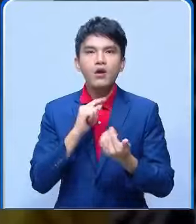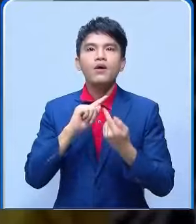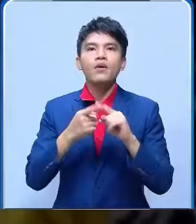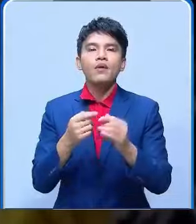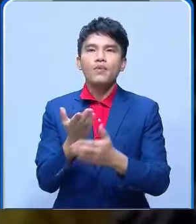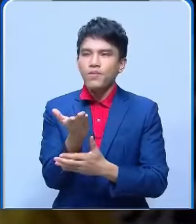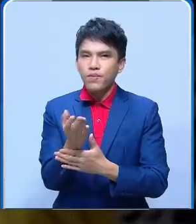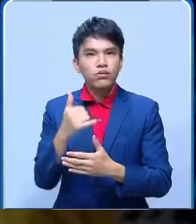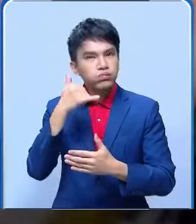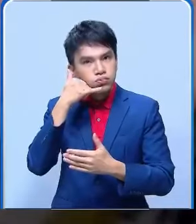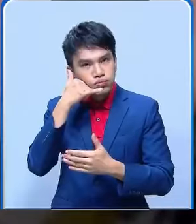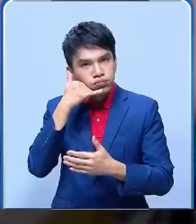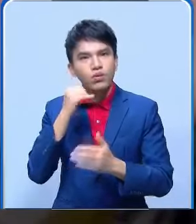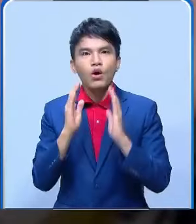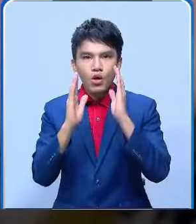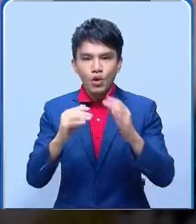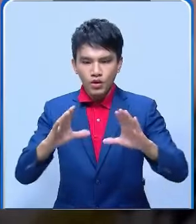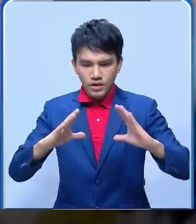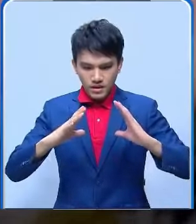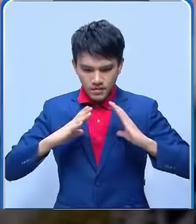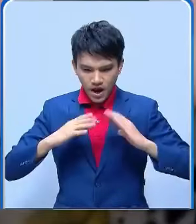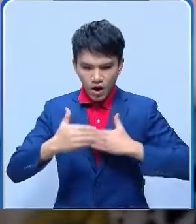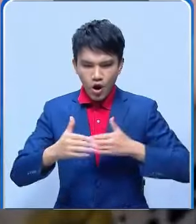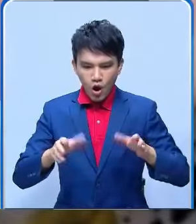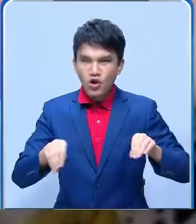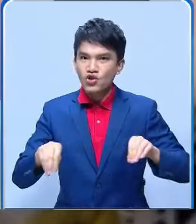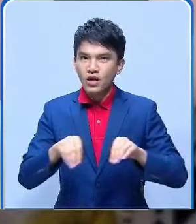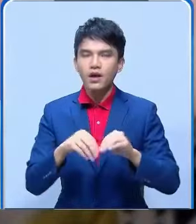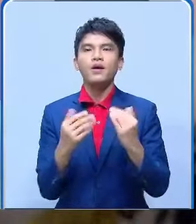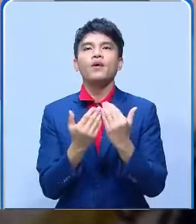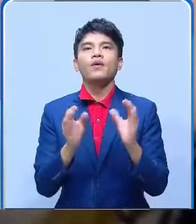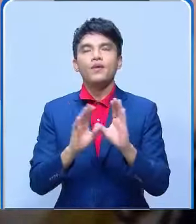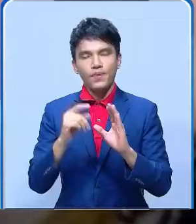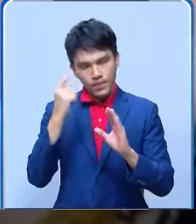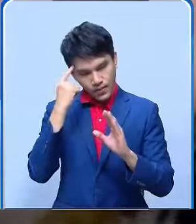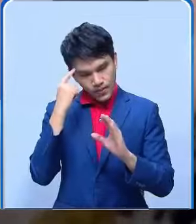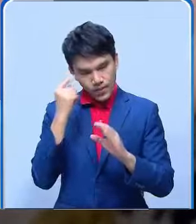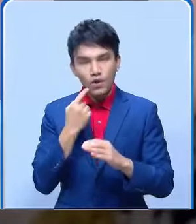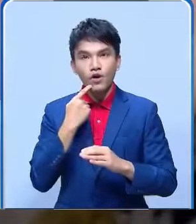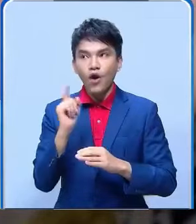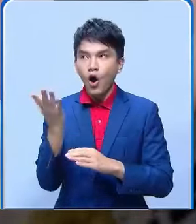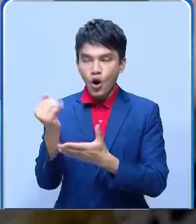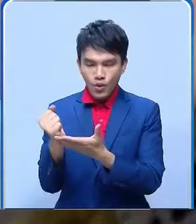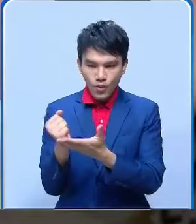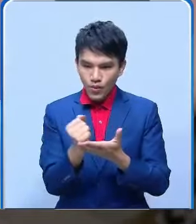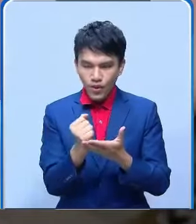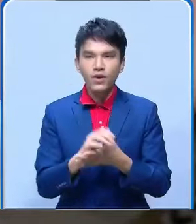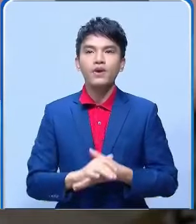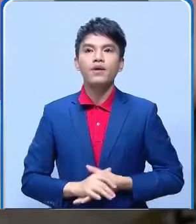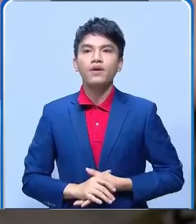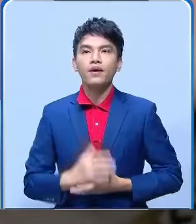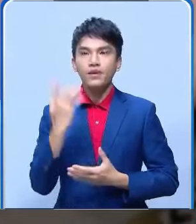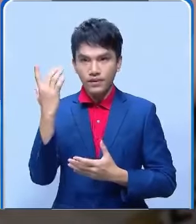ต้องยืมโทรศัพท์จากคนที่พักห้องเดียวกันทีนี้ครอบครัวรู้เรื่องปุ๊บก็ออกมาร้องขอความช่วยเหลือผ่านสื่อเมื่อว